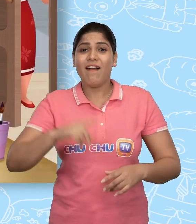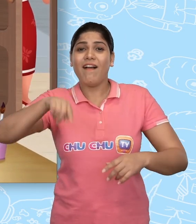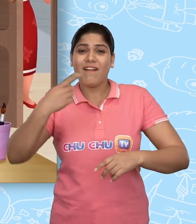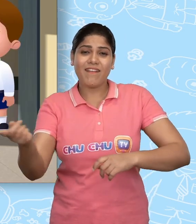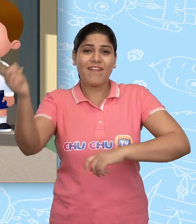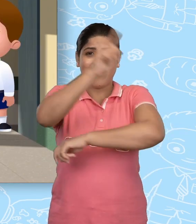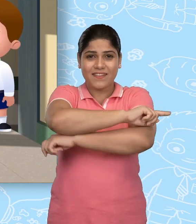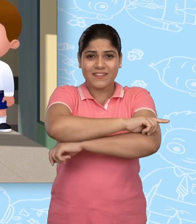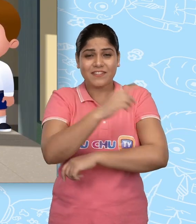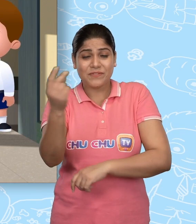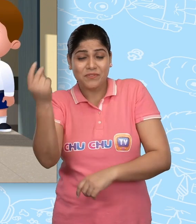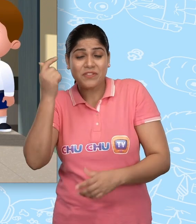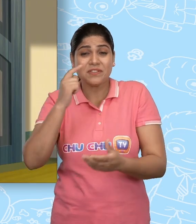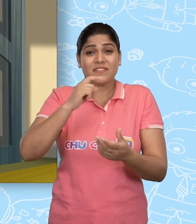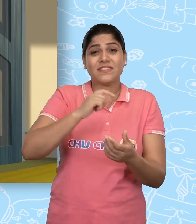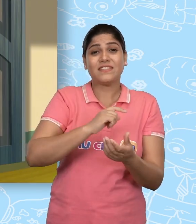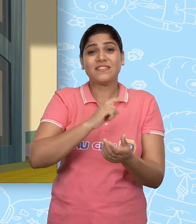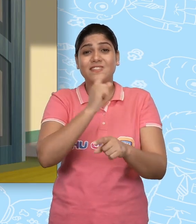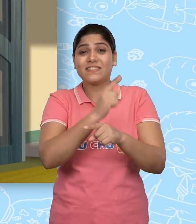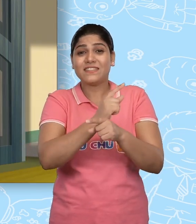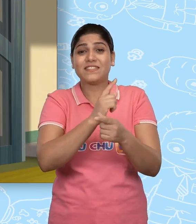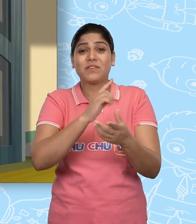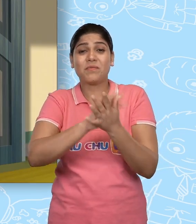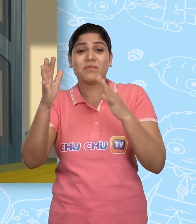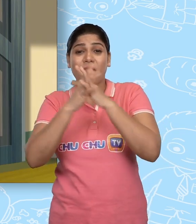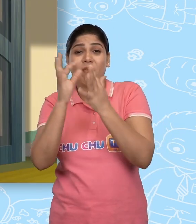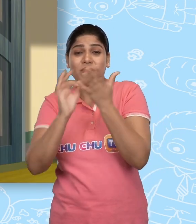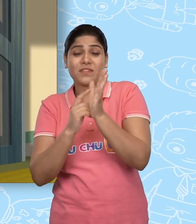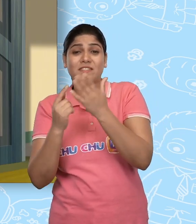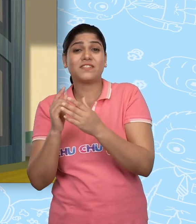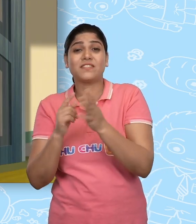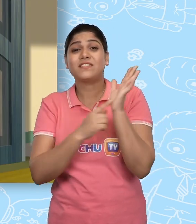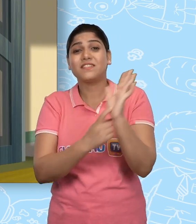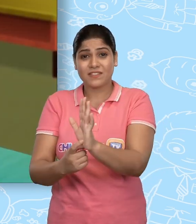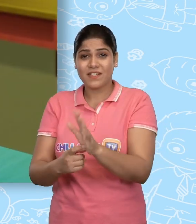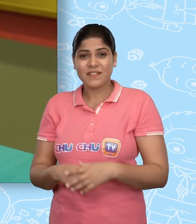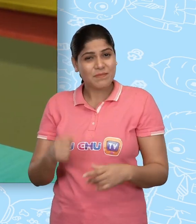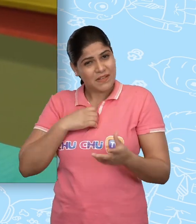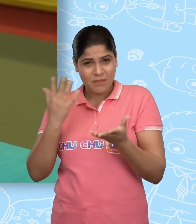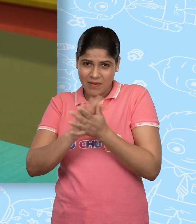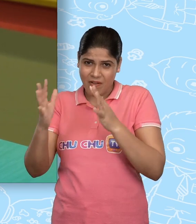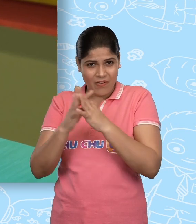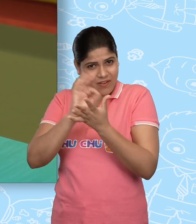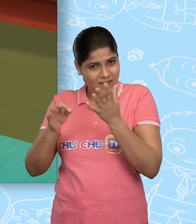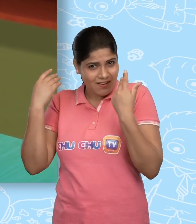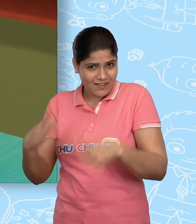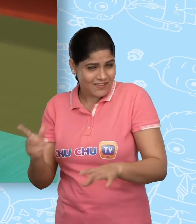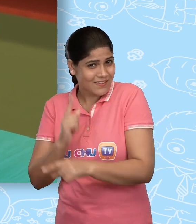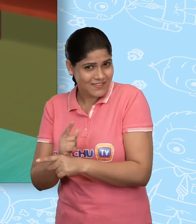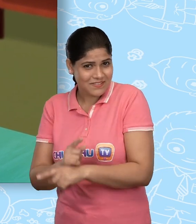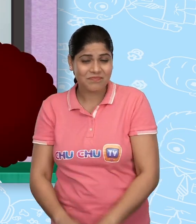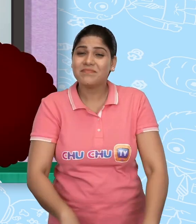दिलाया। अगले दिन चीका ने तुरंत ही अपना होमवर्क मिस डॉर्थी को दिखा दिया। मैंने होमवर्क कर लिया